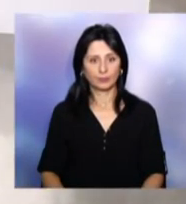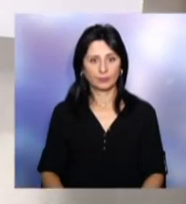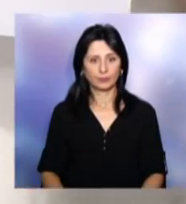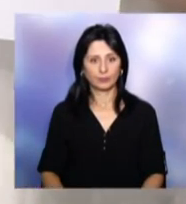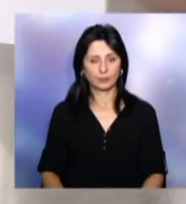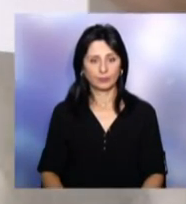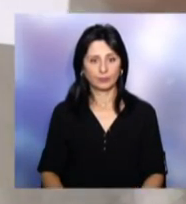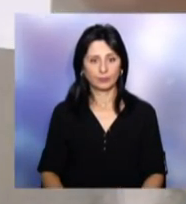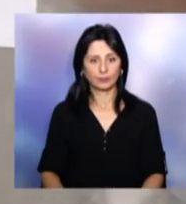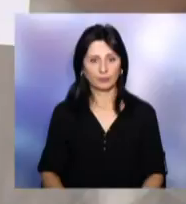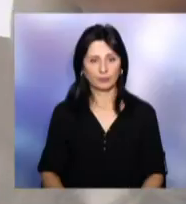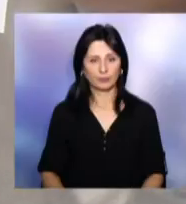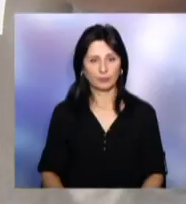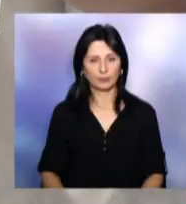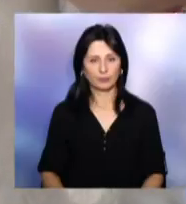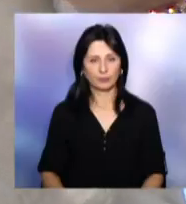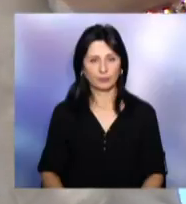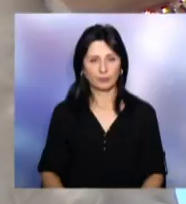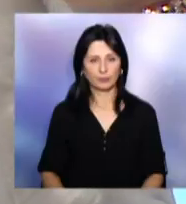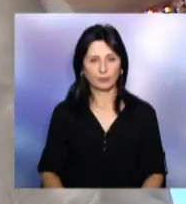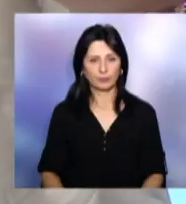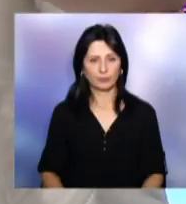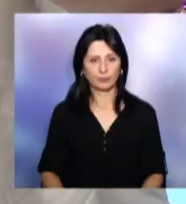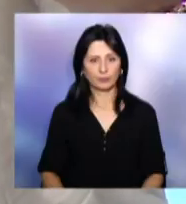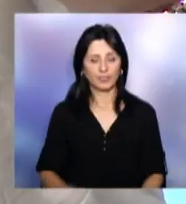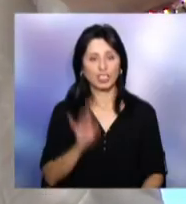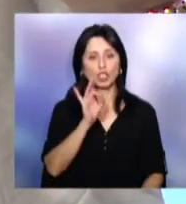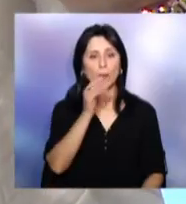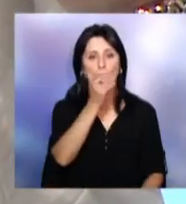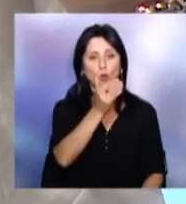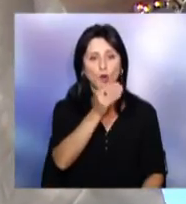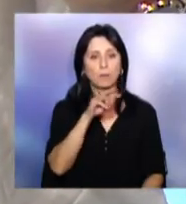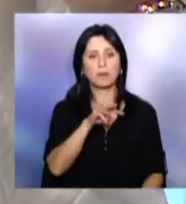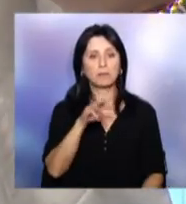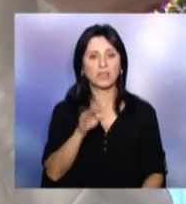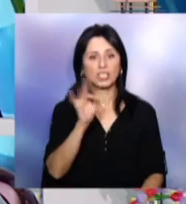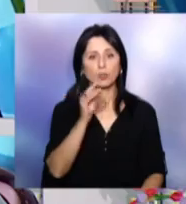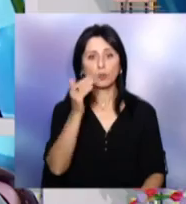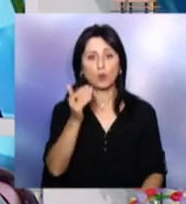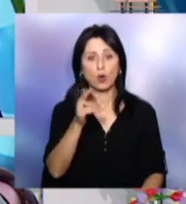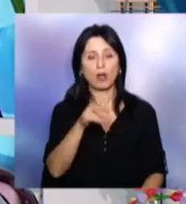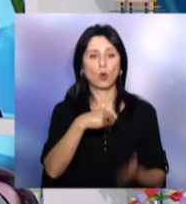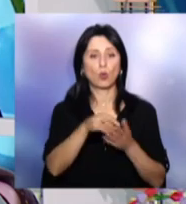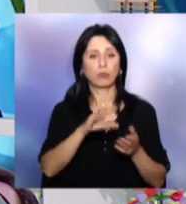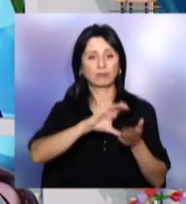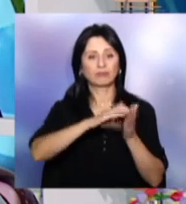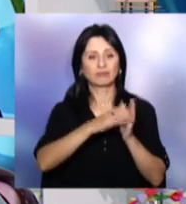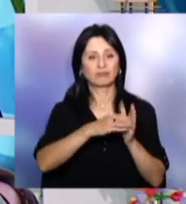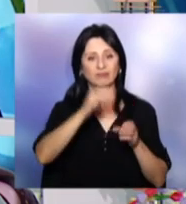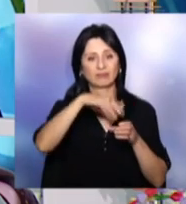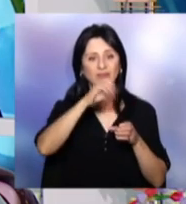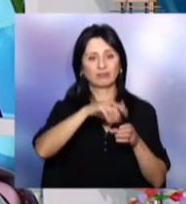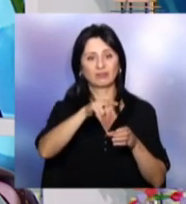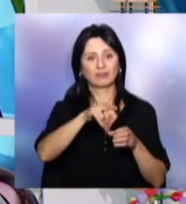ამ რგოლებია. დაბლა რგოლებია, დიახ, უბრალოდ დაბლა აწერია ზომა, რამდენ მილიმეტრიანია დიამეტრი. და